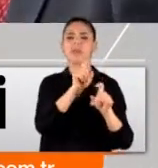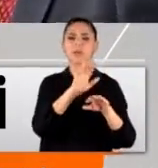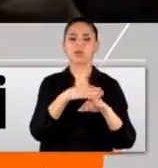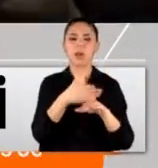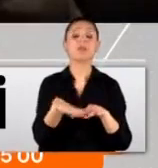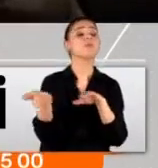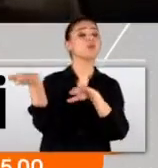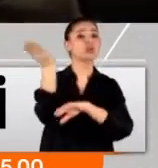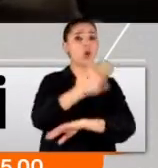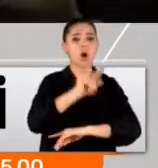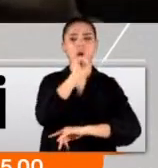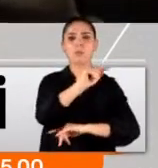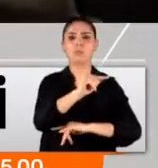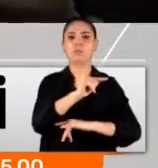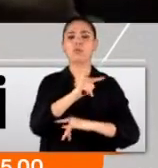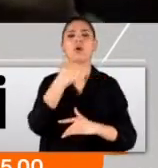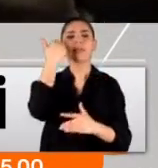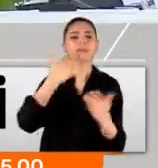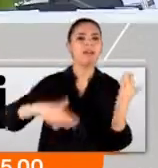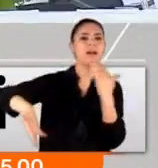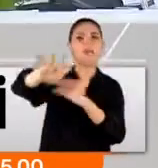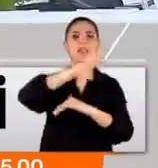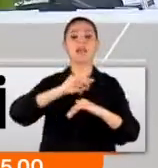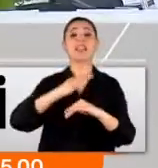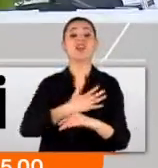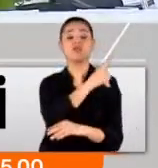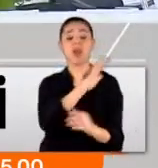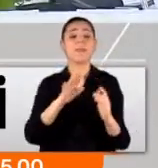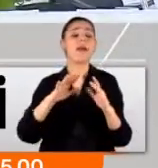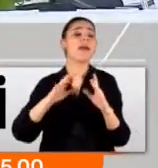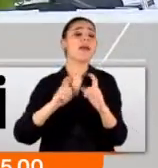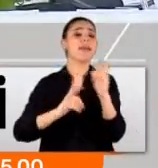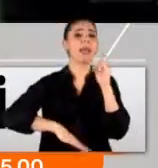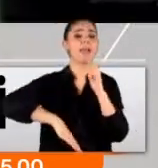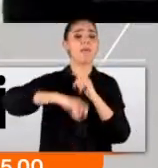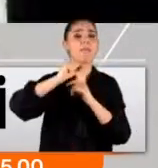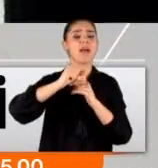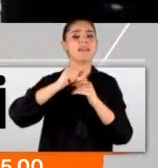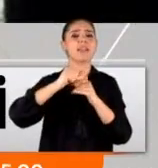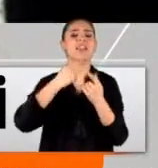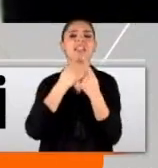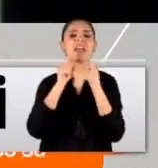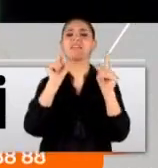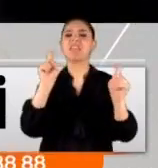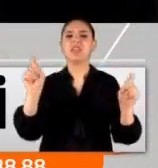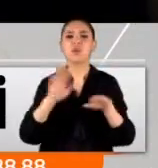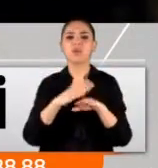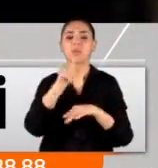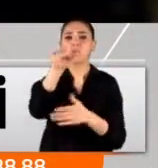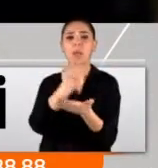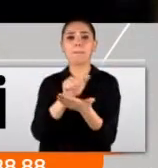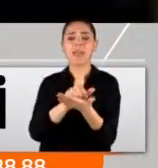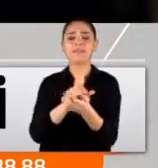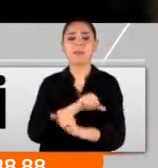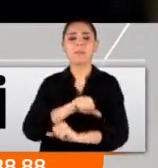Tabii sonra tüm bu kuyruklu yalanların CHP genel merkezinde üretildiği, medyaya da yine buradan